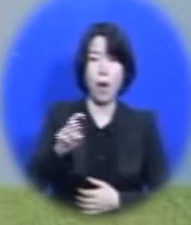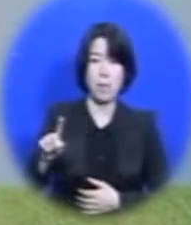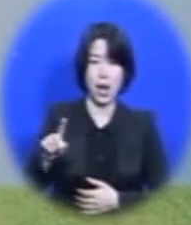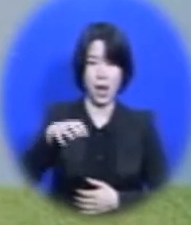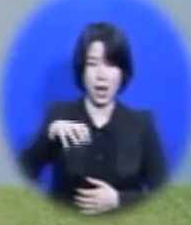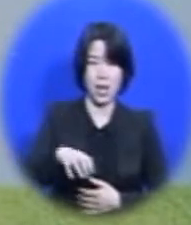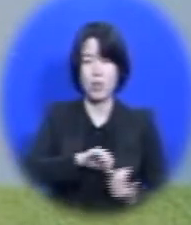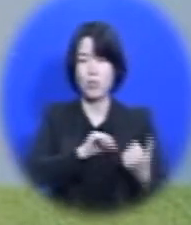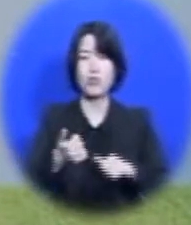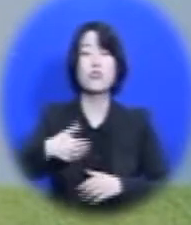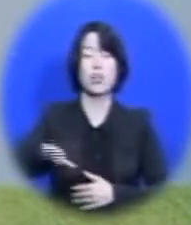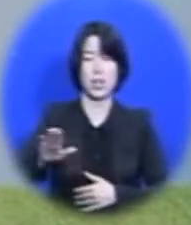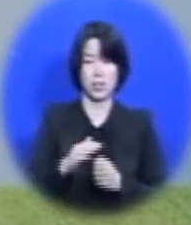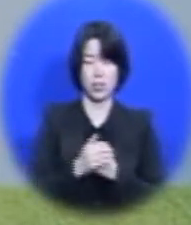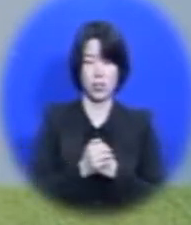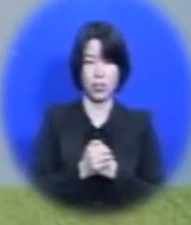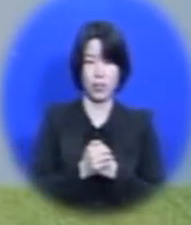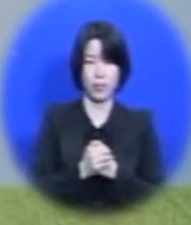것입니다.